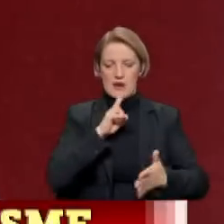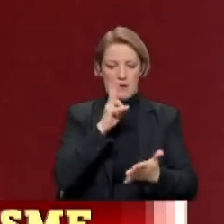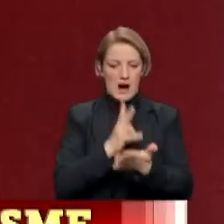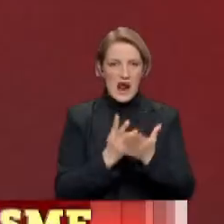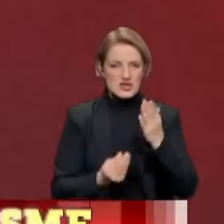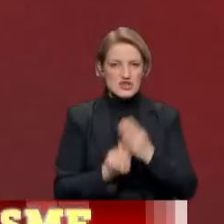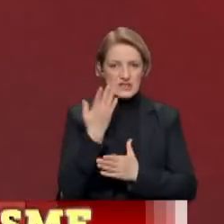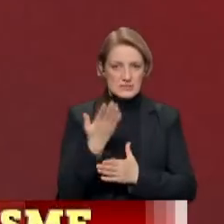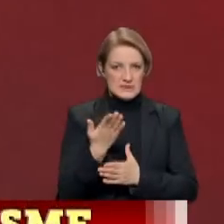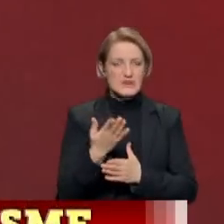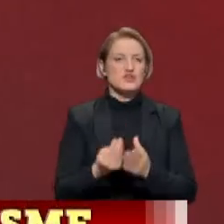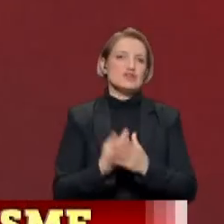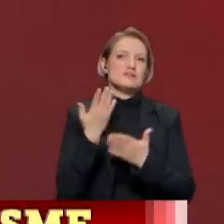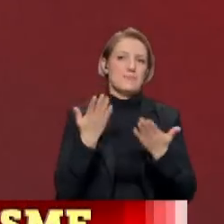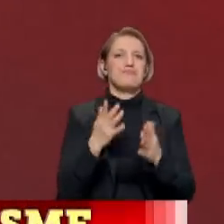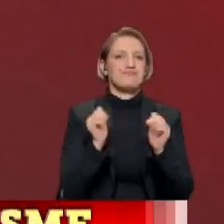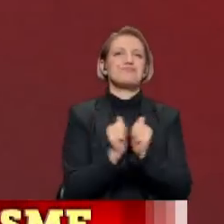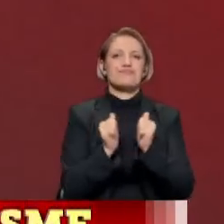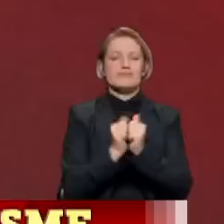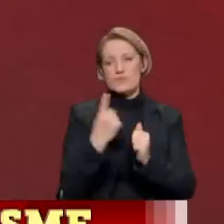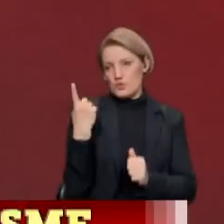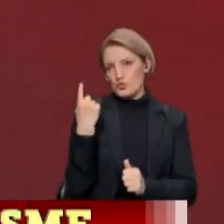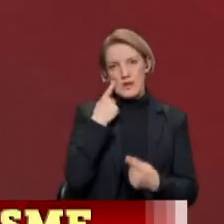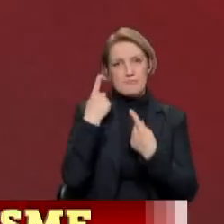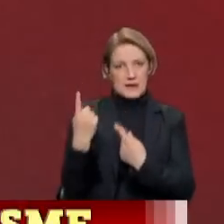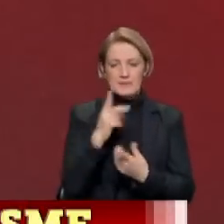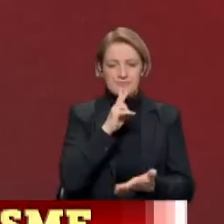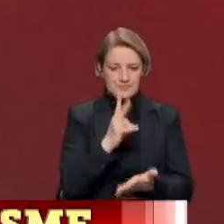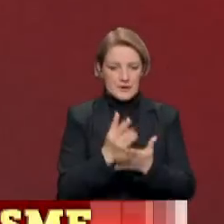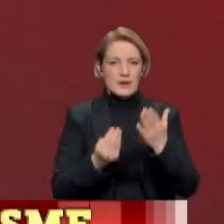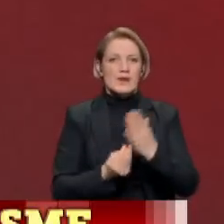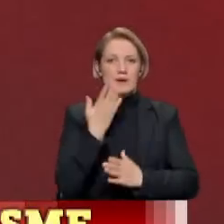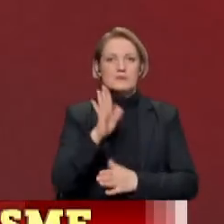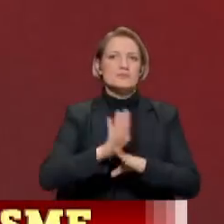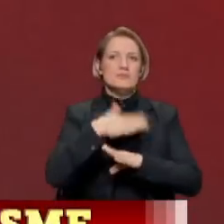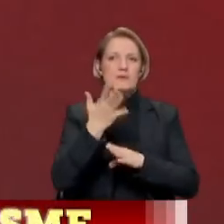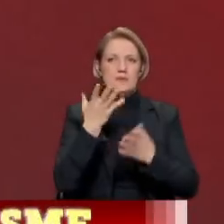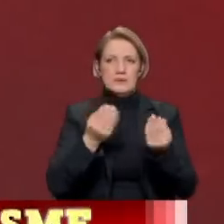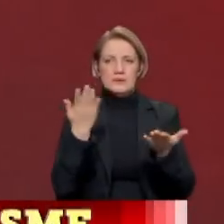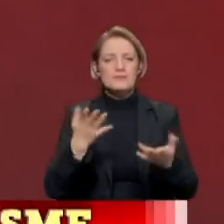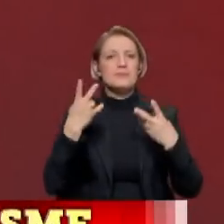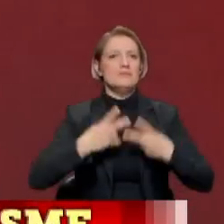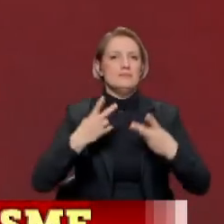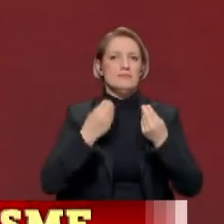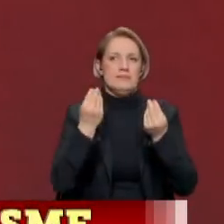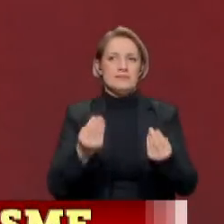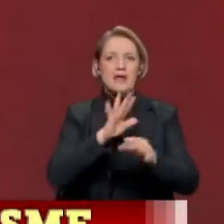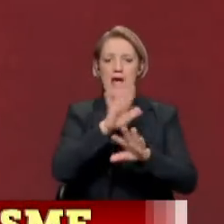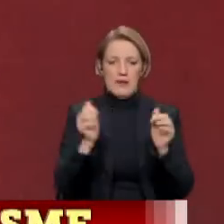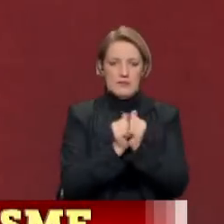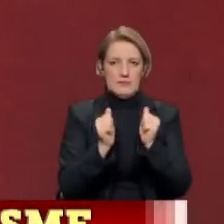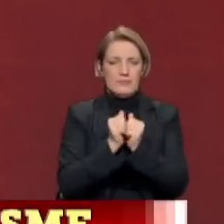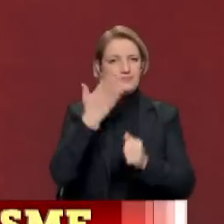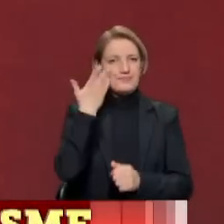mı? Çıktı. İsterseniz çıktı. Birlikte bir düne dönelim. Karar çıktı, sonra ne oldu, hangi mesajlar verildi? Hep birlikte